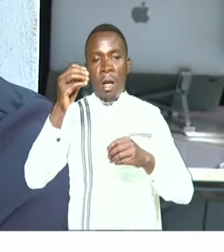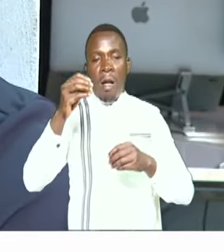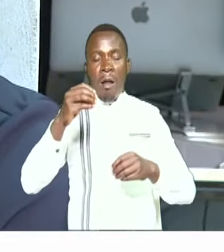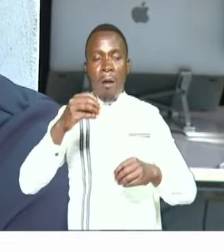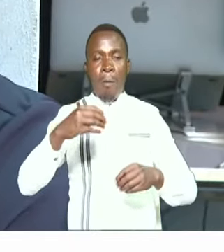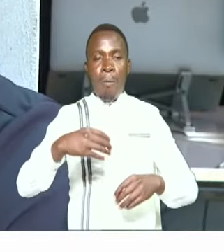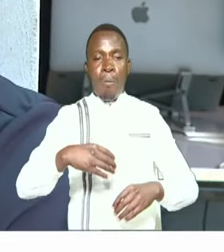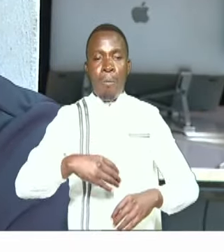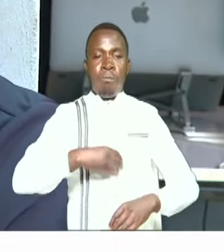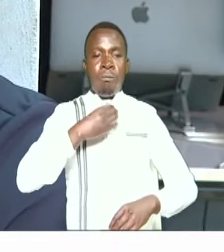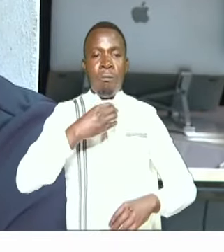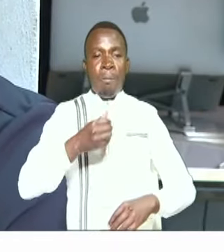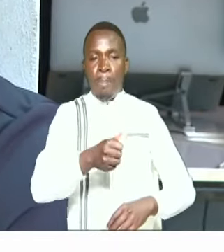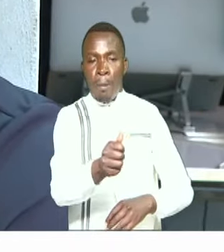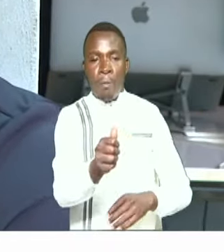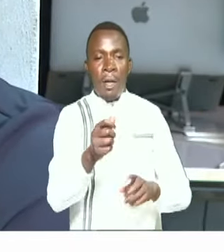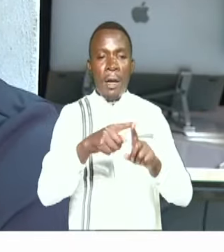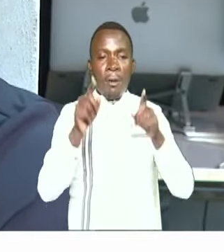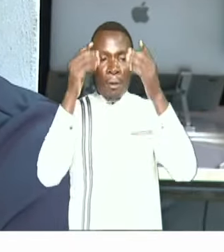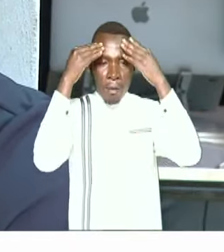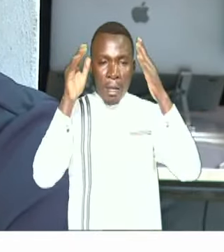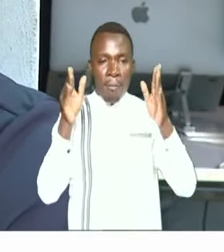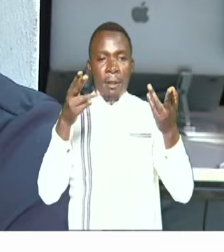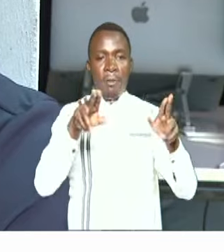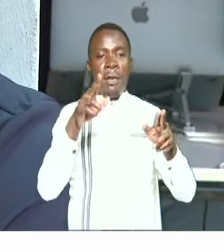kujyamo ariko ukaba utaramenye ku byabaye